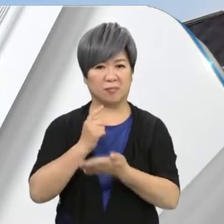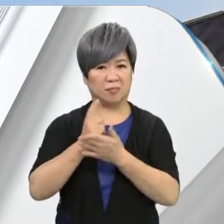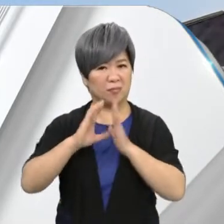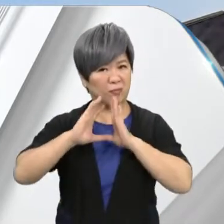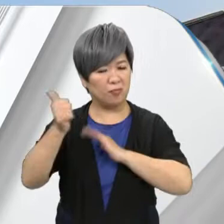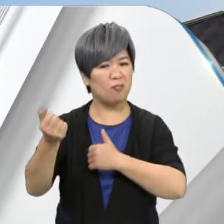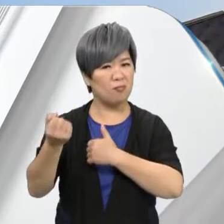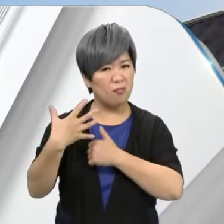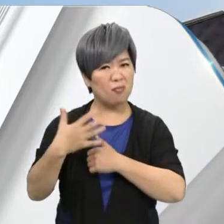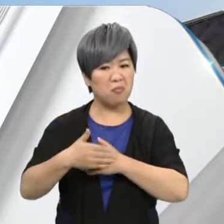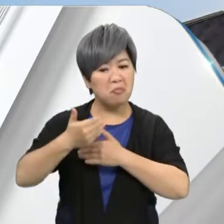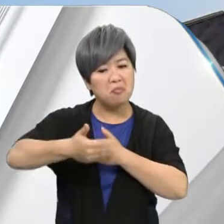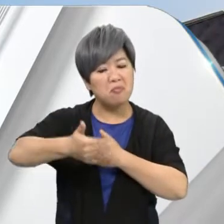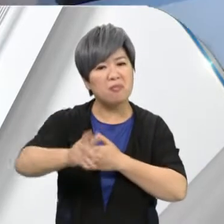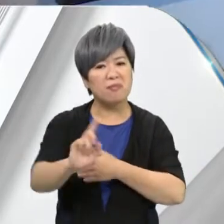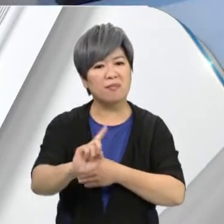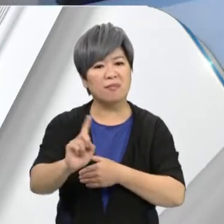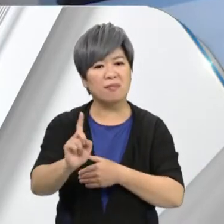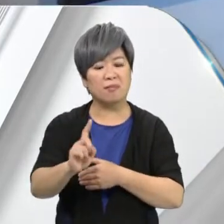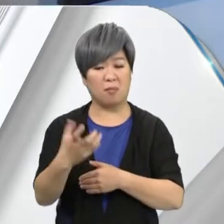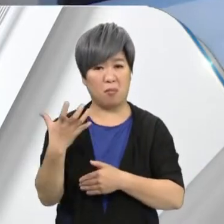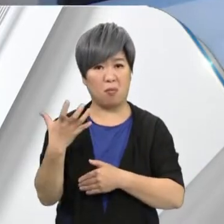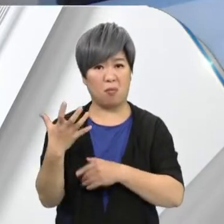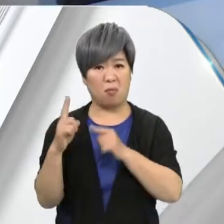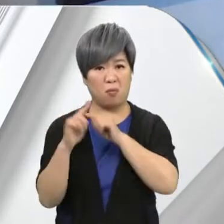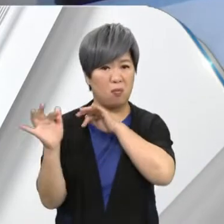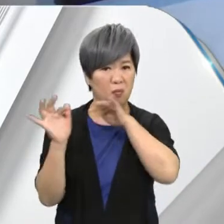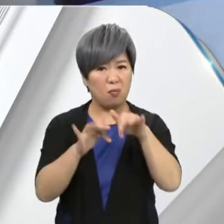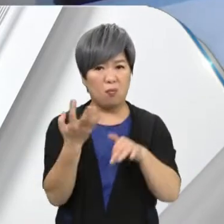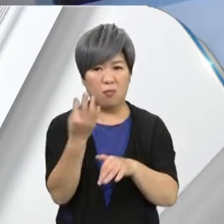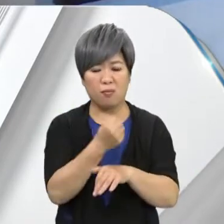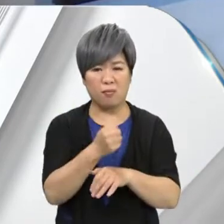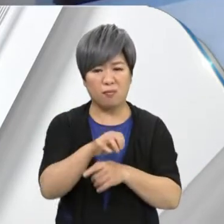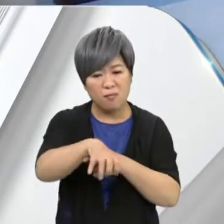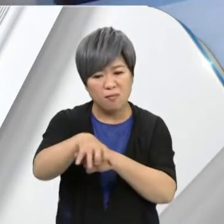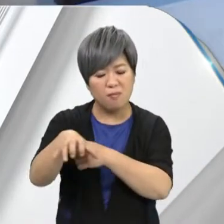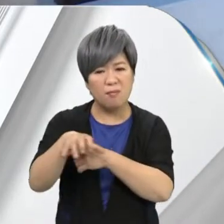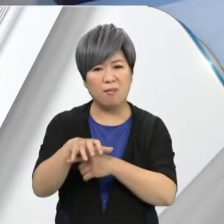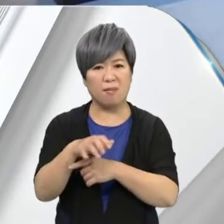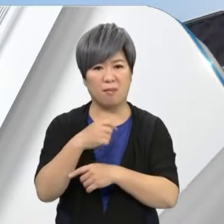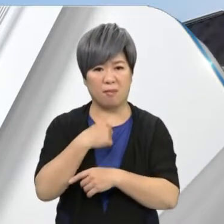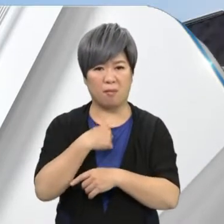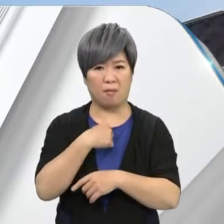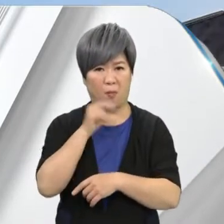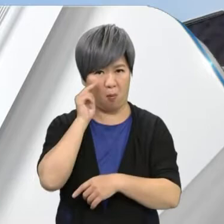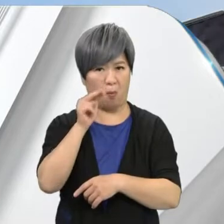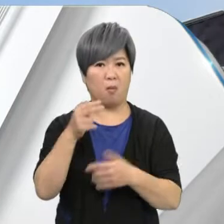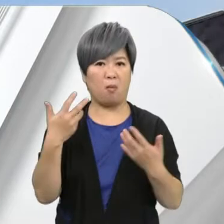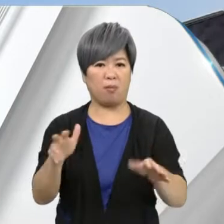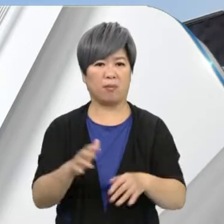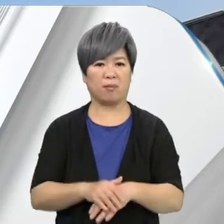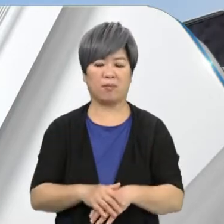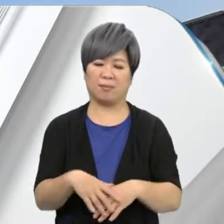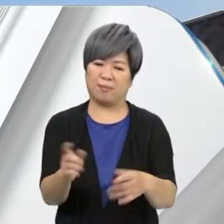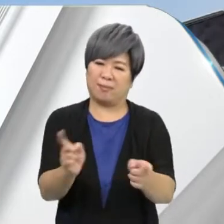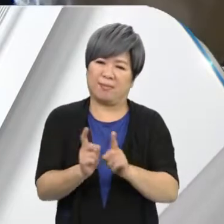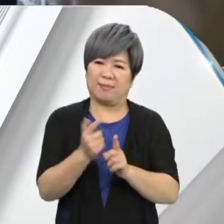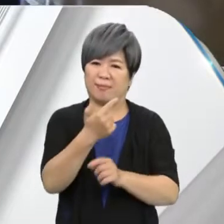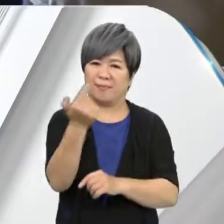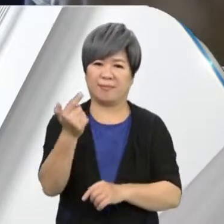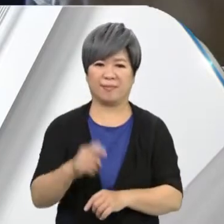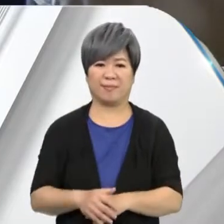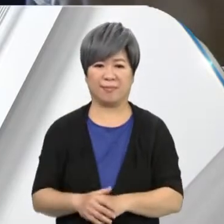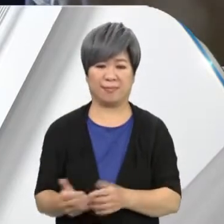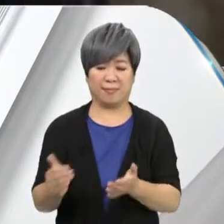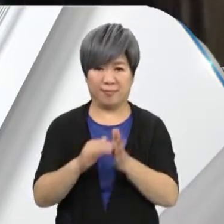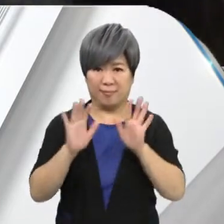告进度到哪里，最多多少人，我有亲自看到，太感动了。 多